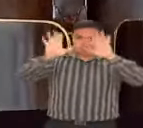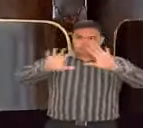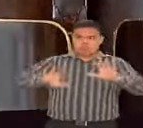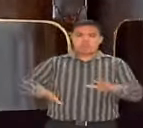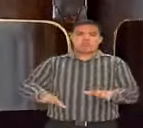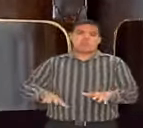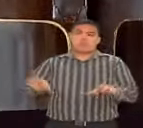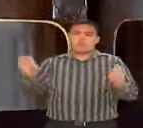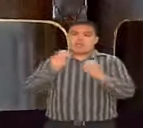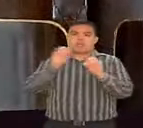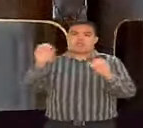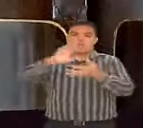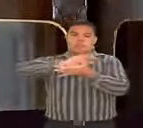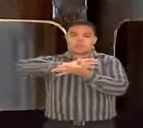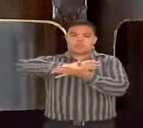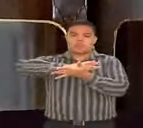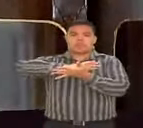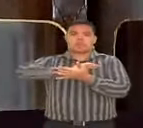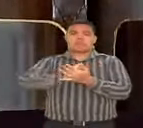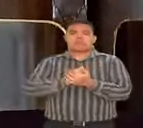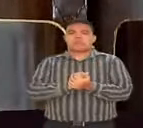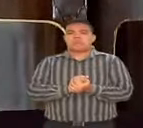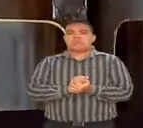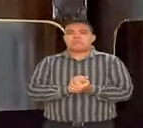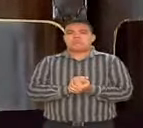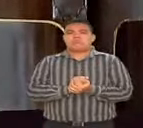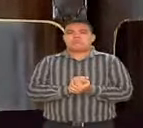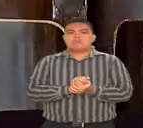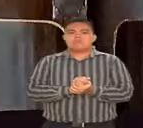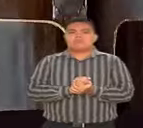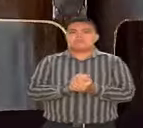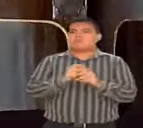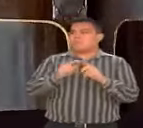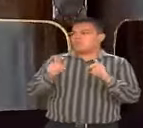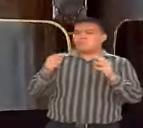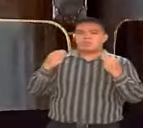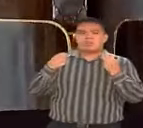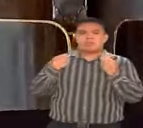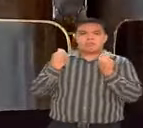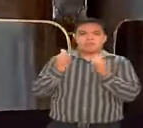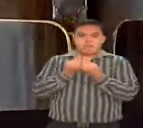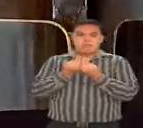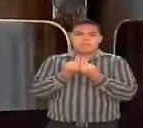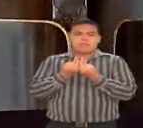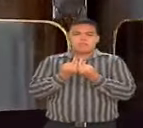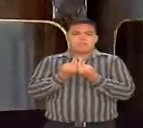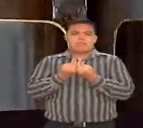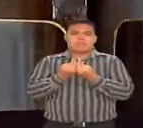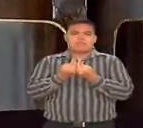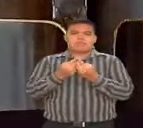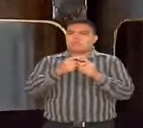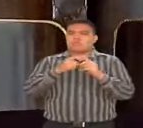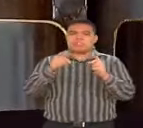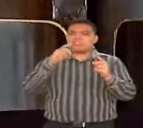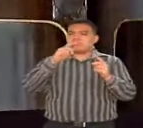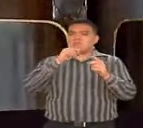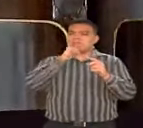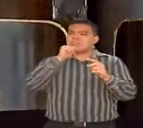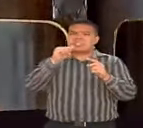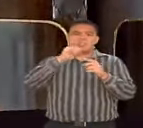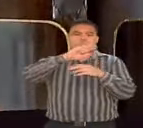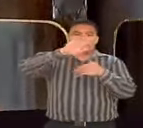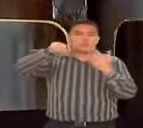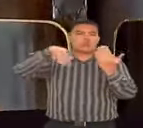COVID, mapuno, awas-awas pa man gani ni. Pero sa membership na to, daghan tag members, pero dili tanan